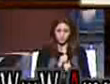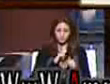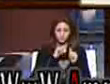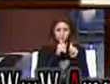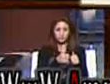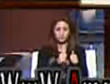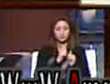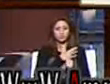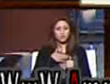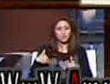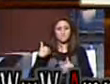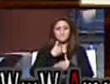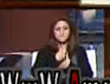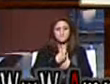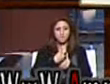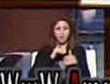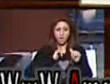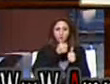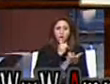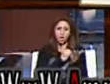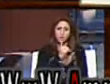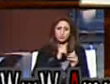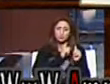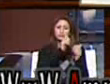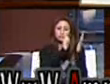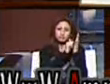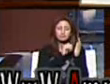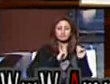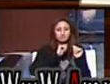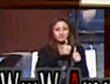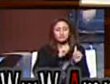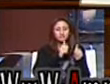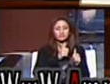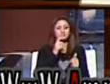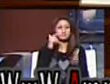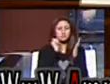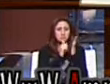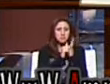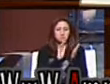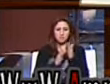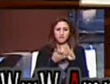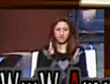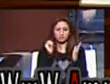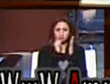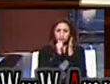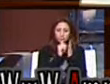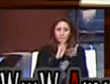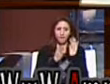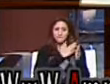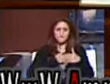حب يزورهم كما يتعود يزورهم يوميا، فما لقيش حد بيرد عليه،